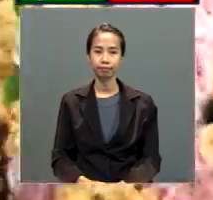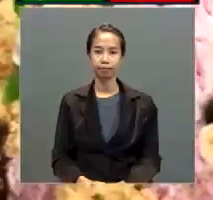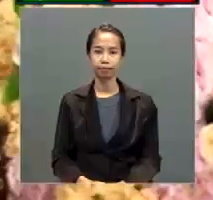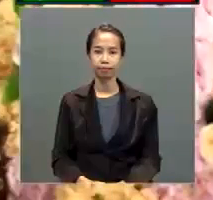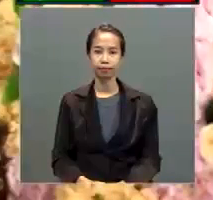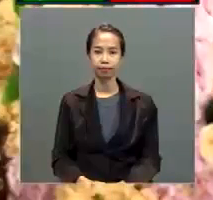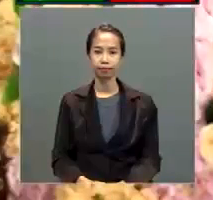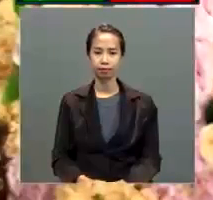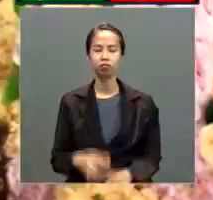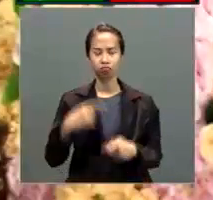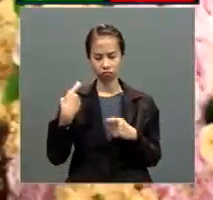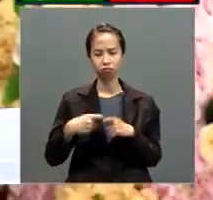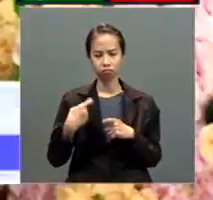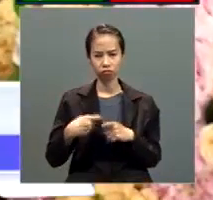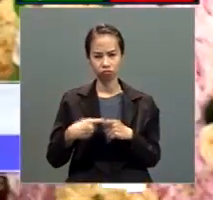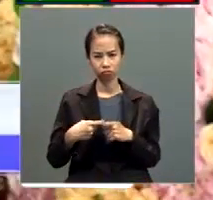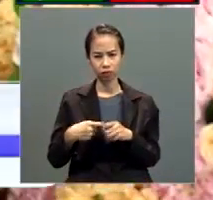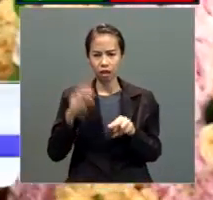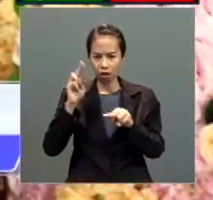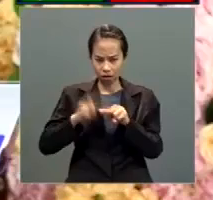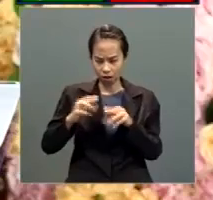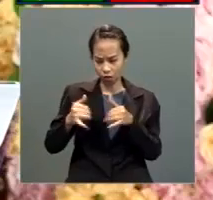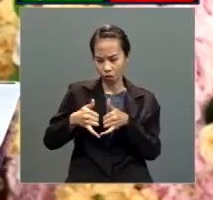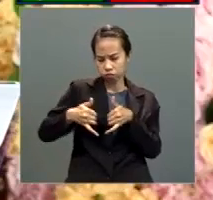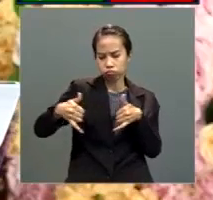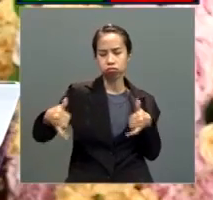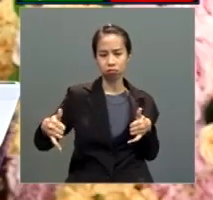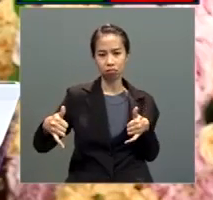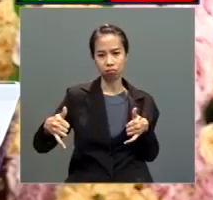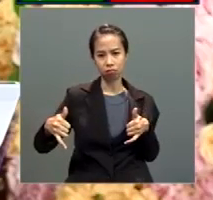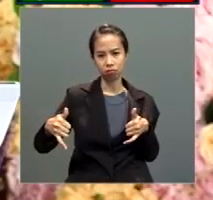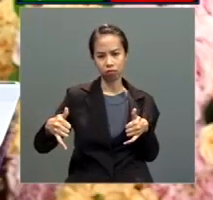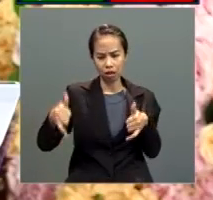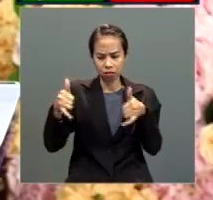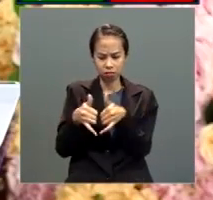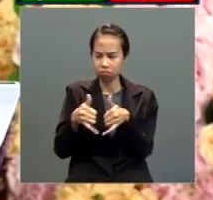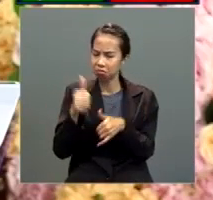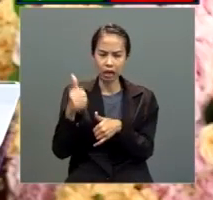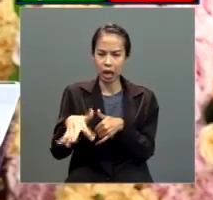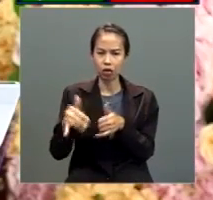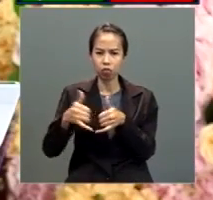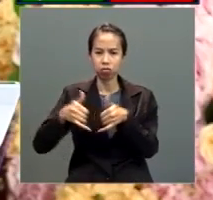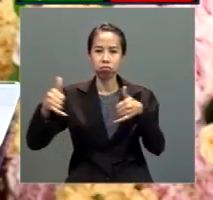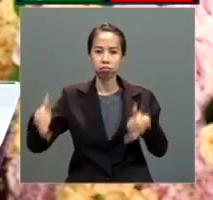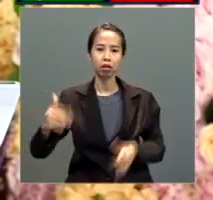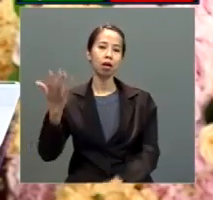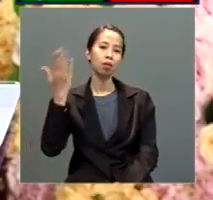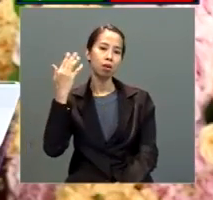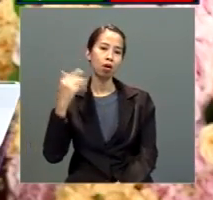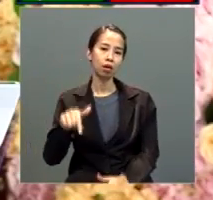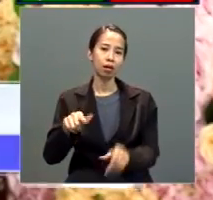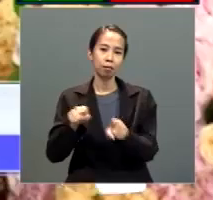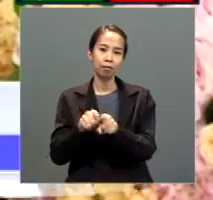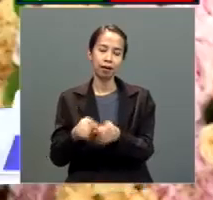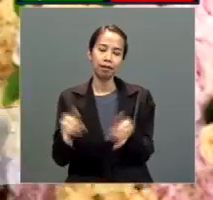มากพอควรครับก็ต้องนั่งห่างกันนะครับนั่งแบบชิดกันไม่ได้ครับต้องนั่งห่างกันก็แต่ก่อนอาจจะแปลหนังสือด้วยกัน